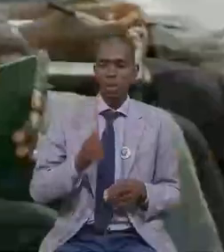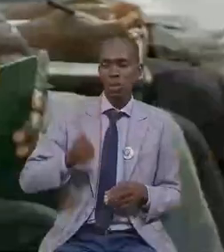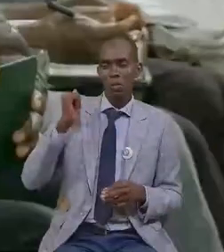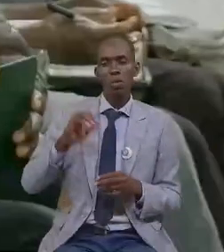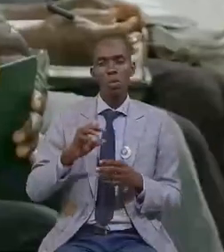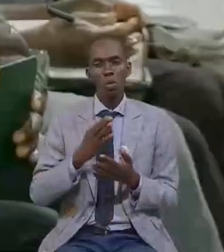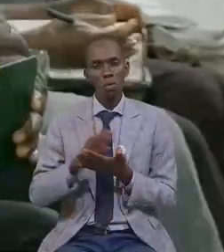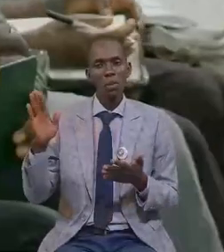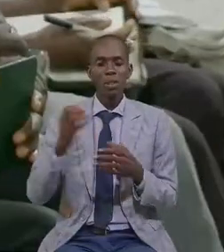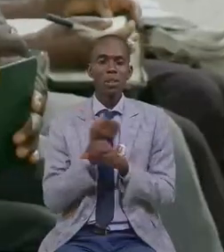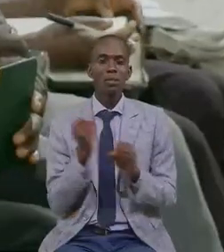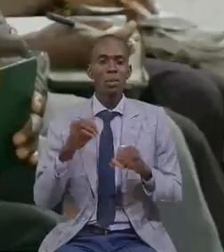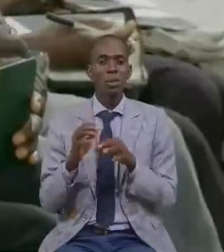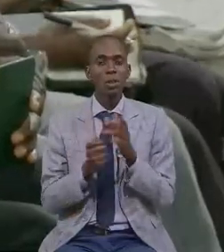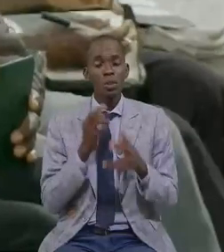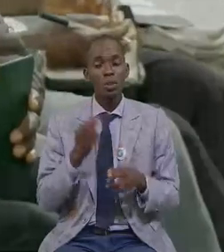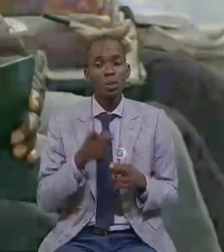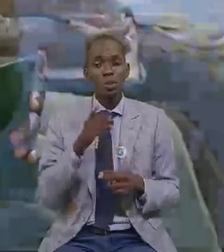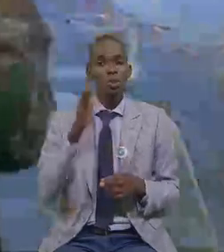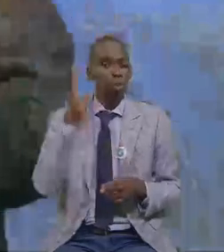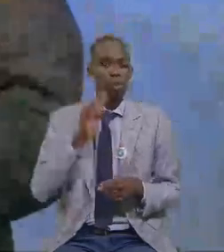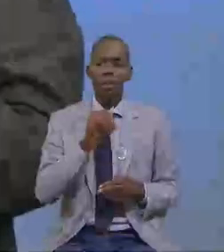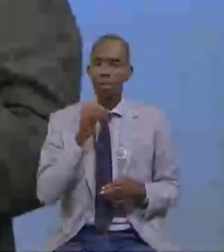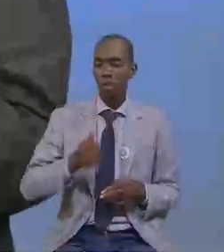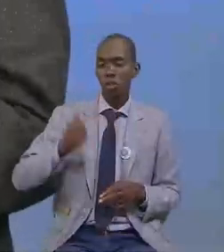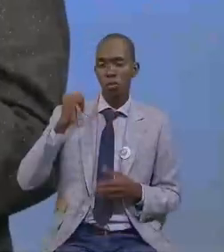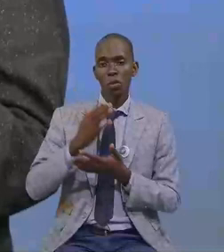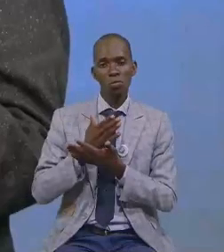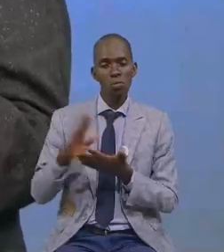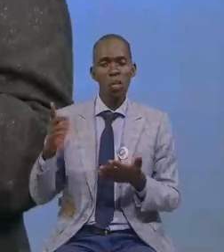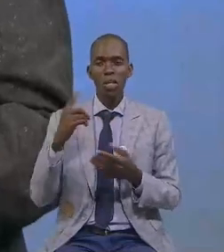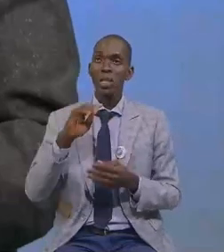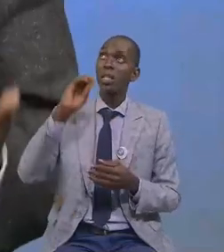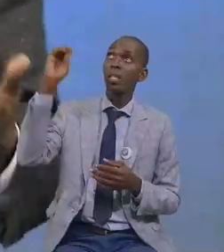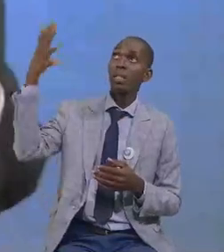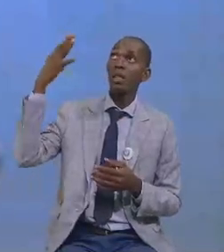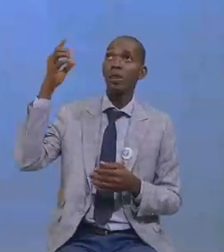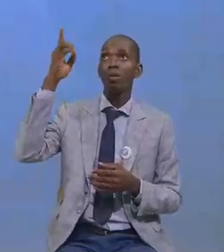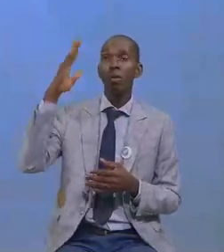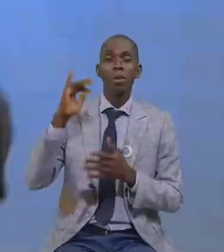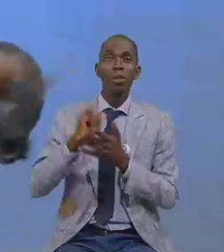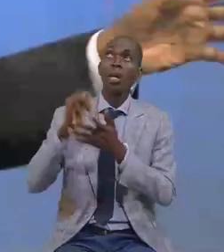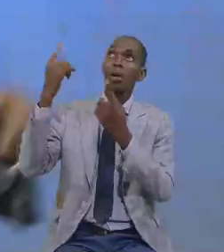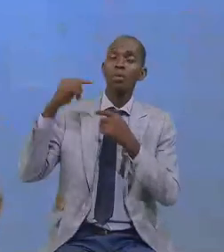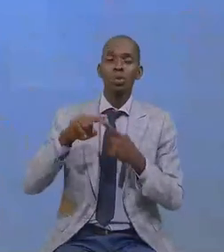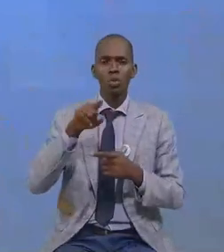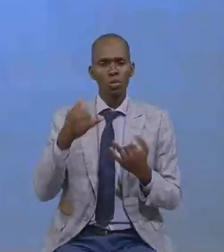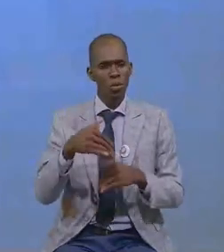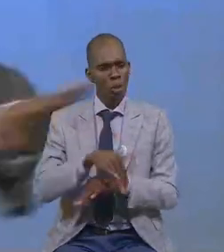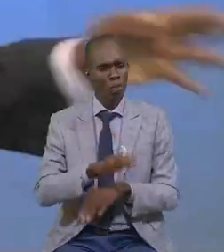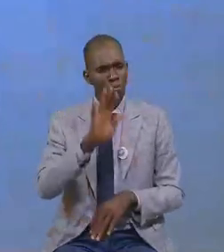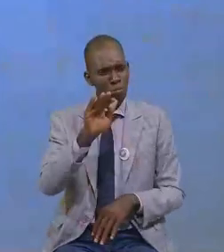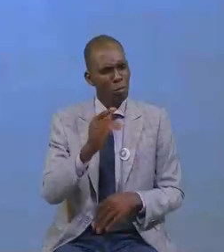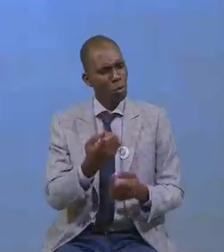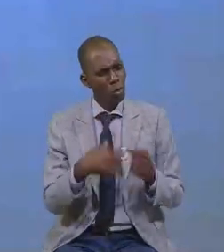salut. Vous n'allez pas résister à la grâce de Dieu qui vient à vous ce soir et dit, viens, sors des